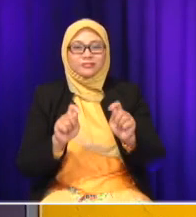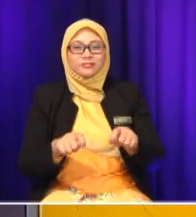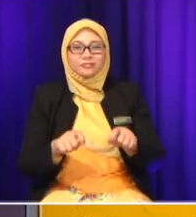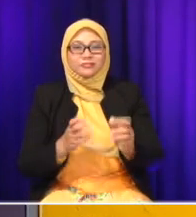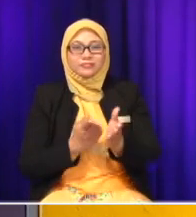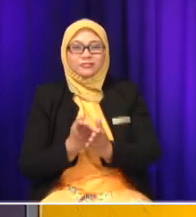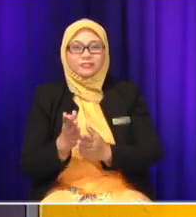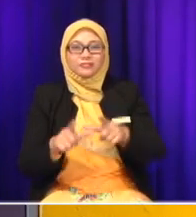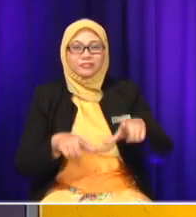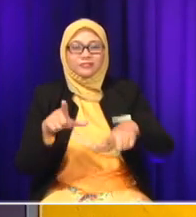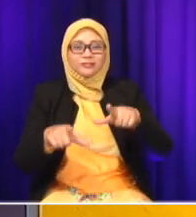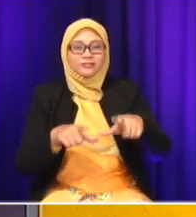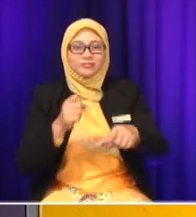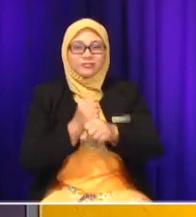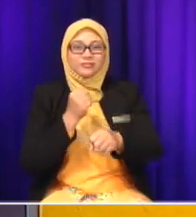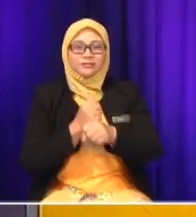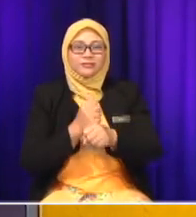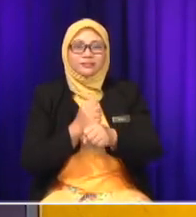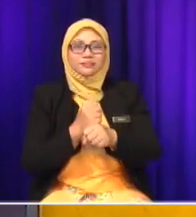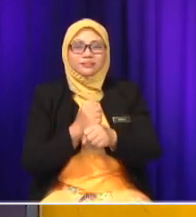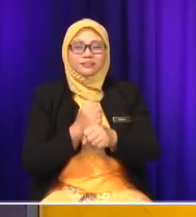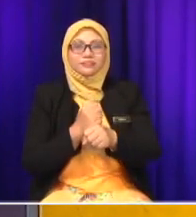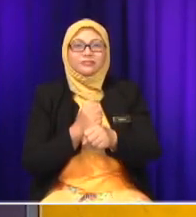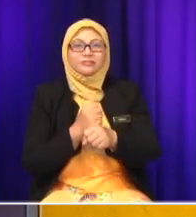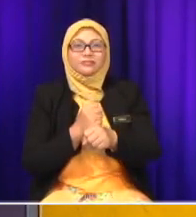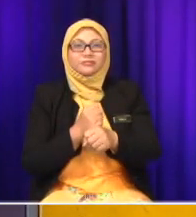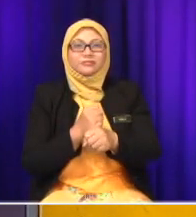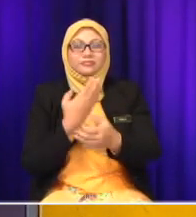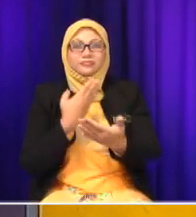dalam kerja merombak rawat bahagian atas Enjin EMP